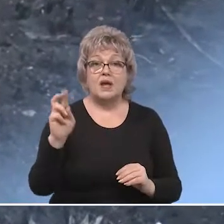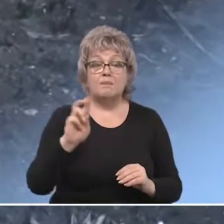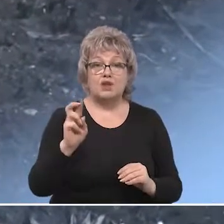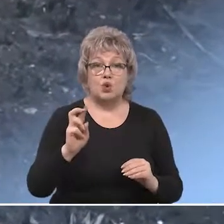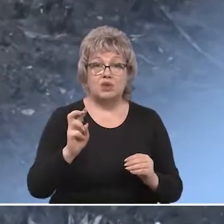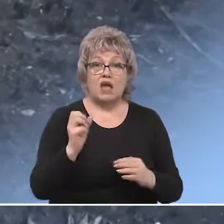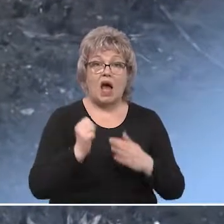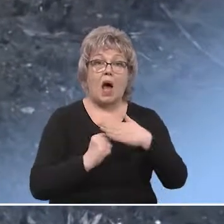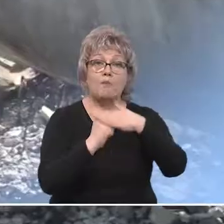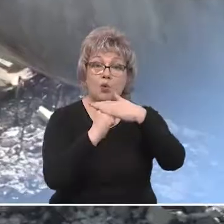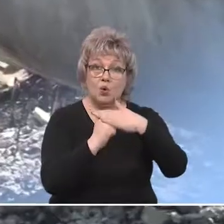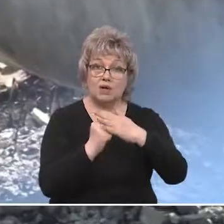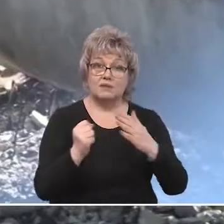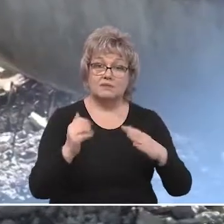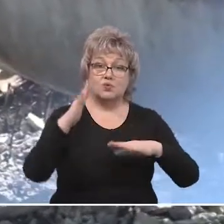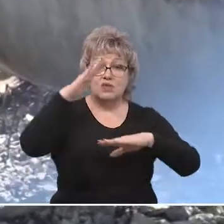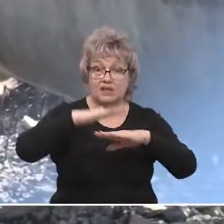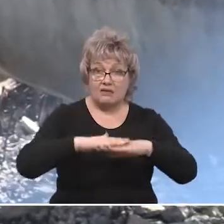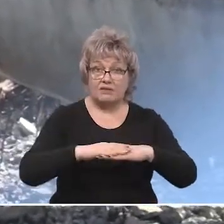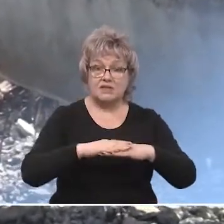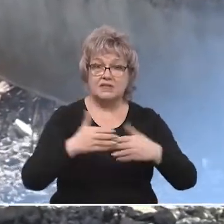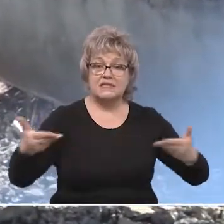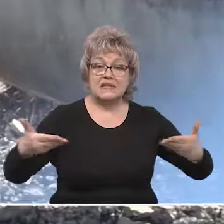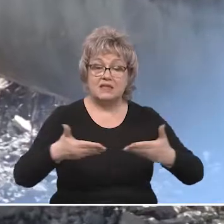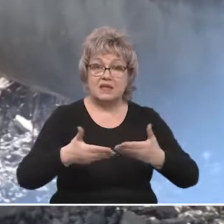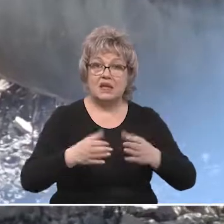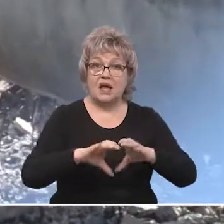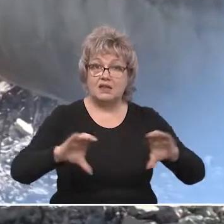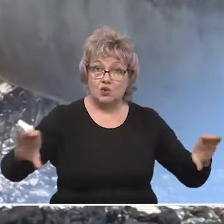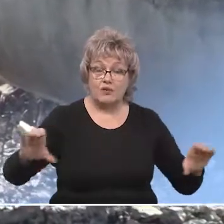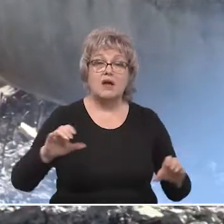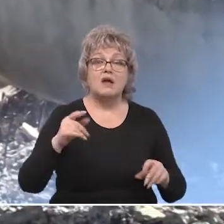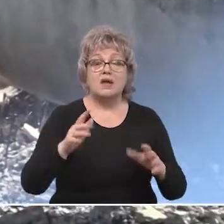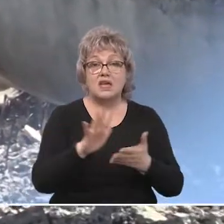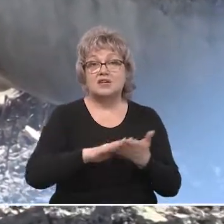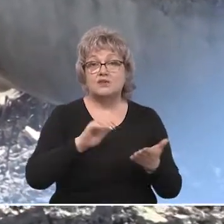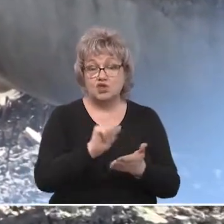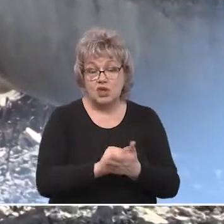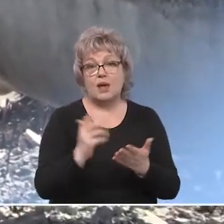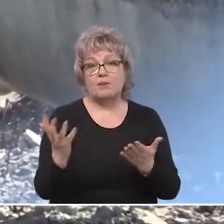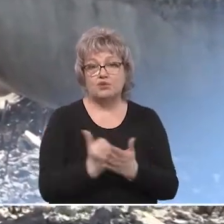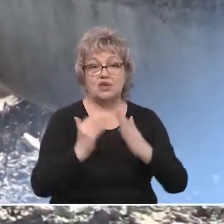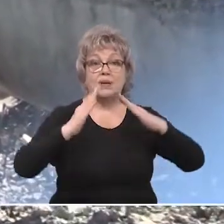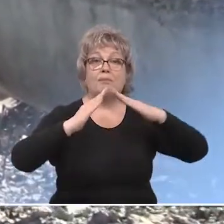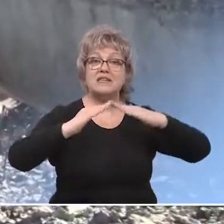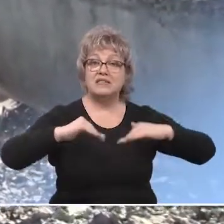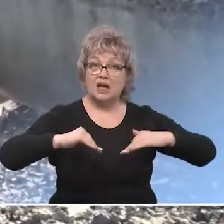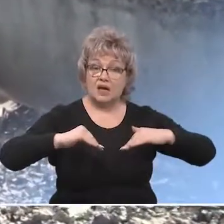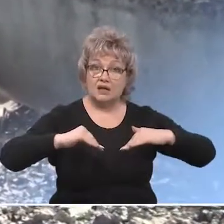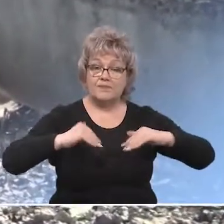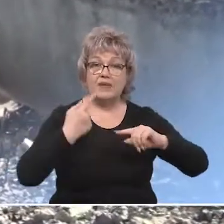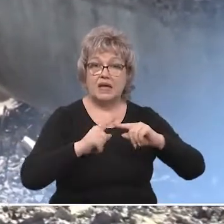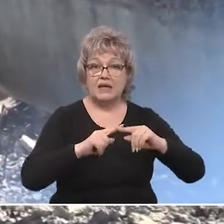бетонная опора, на которых устанавливается соединение лотков, вот, и в результате разрушения подобных опор, и получается